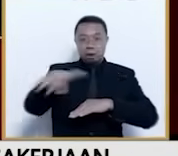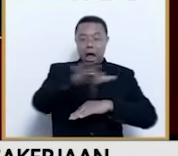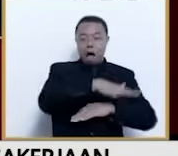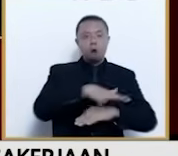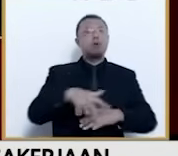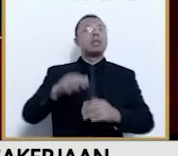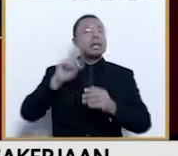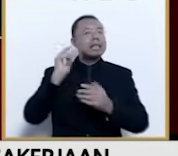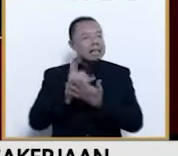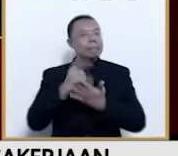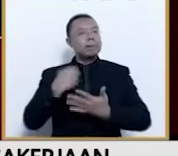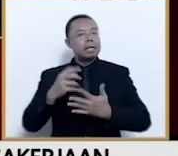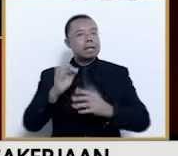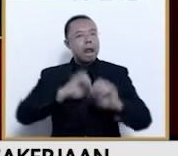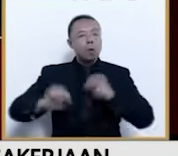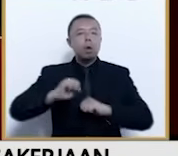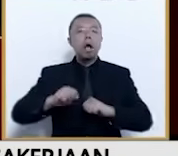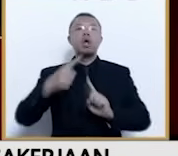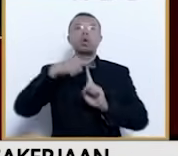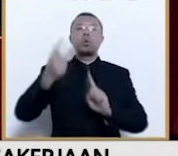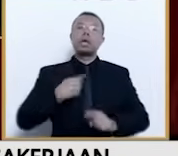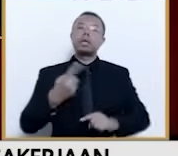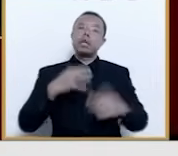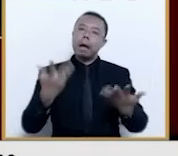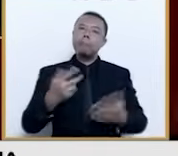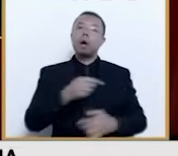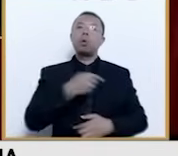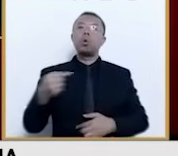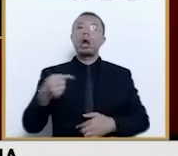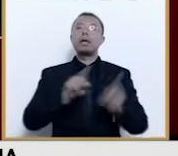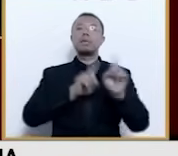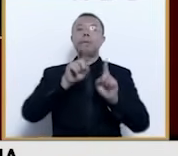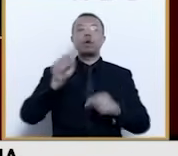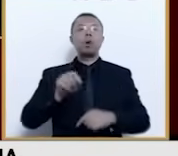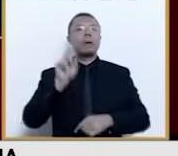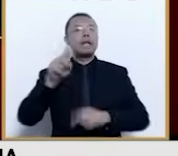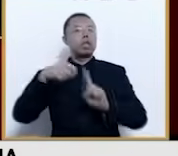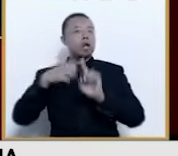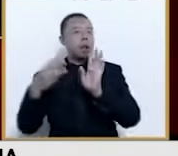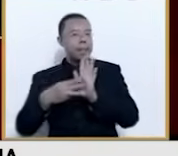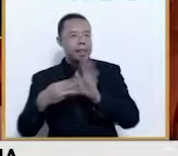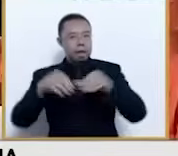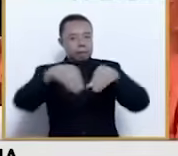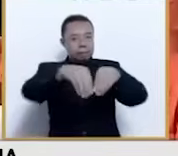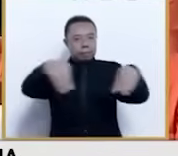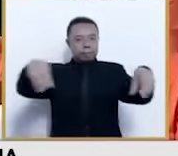menjadi tugas pemerintah Jakarta adalah kurang 11,1 km.